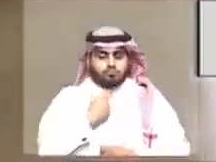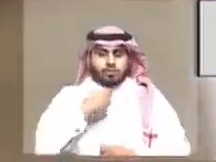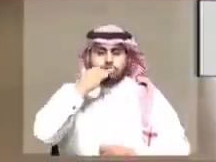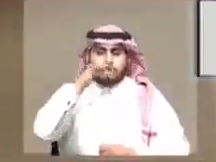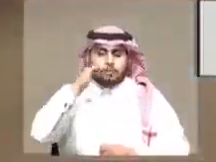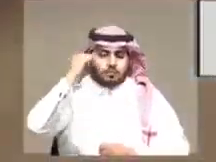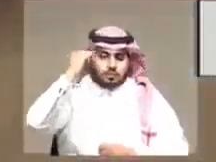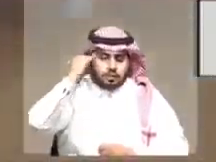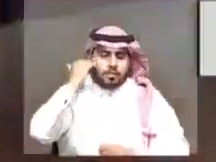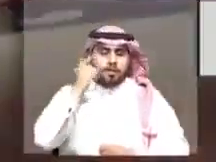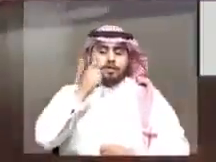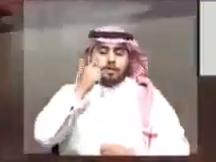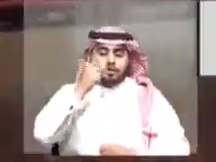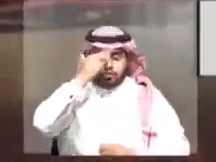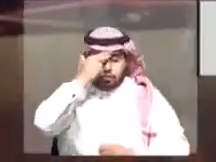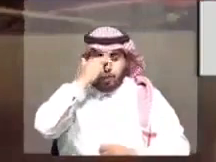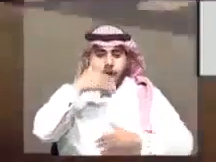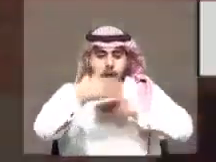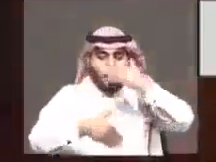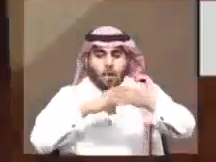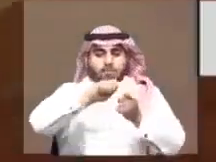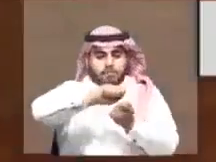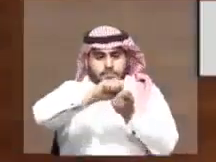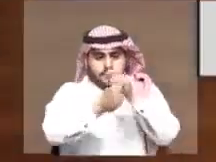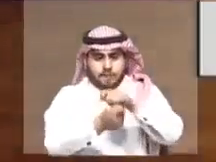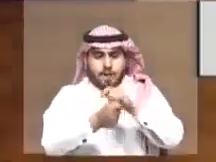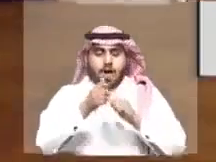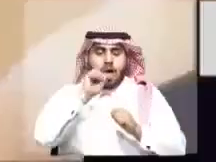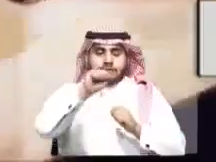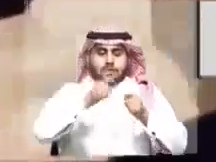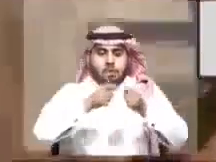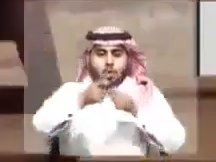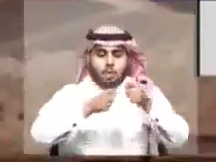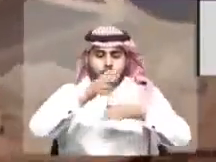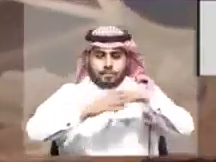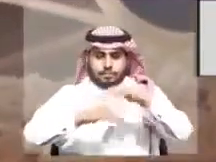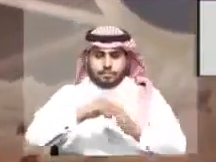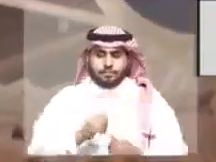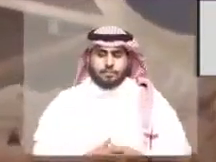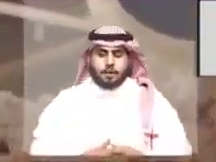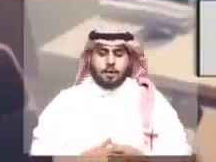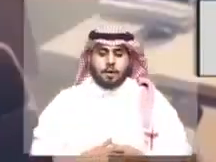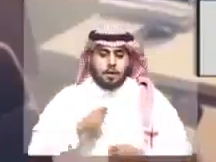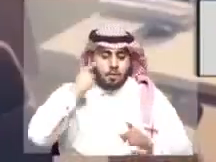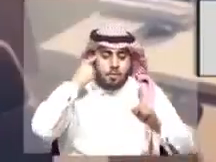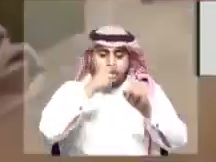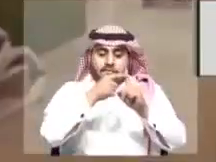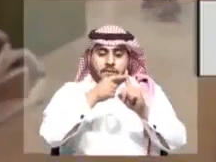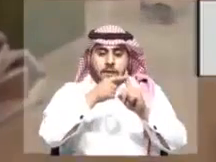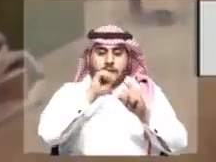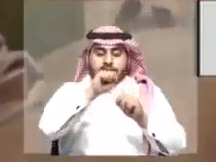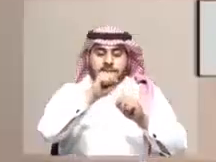الشباب السعودي لأن يقودوا عجلة التطور والتحول الرقمي للمملكة. ويركز البرنامج على